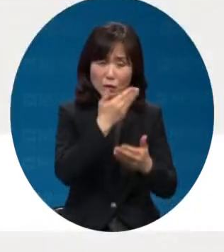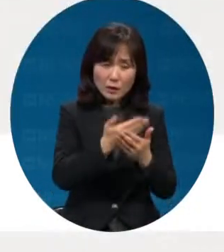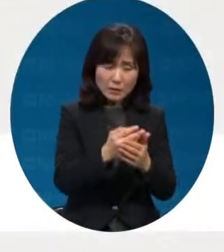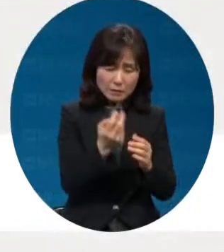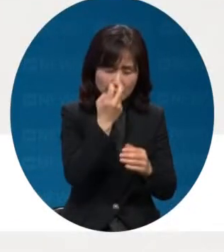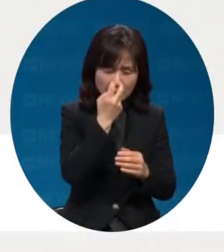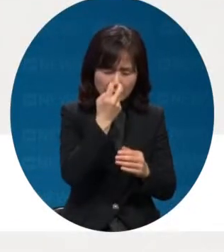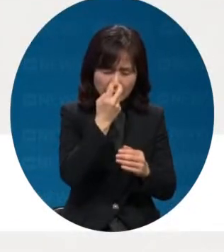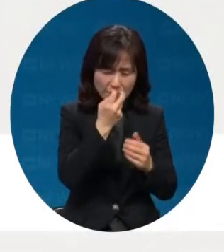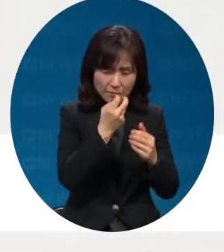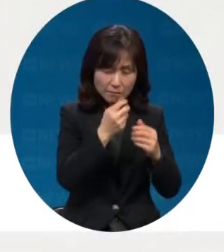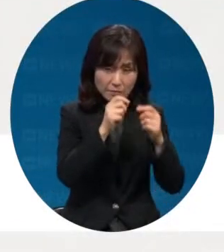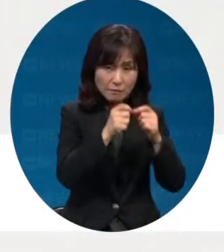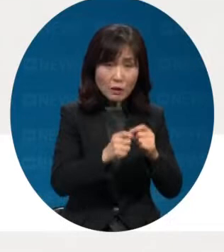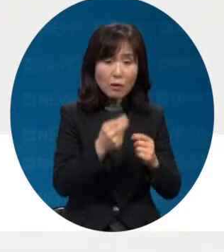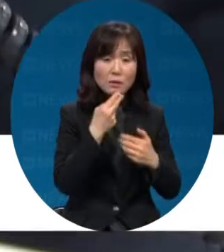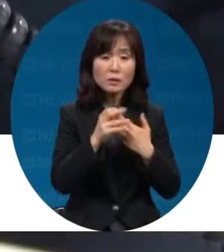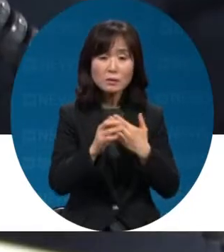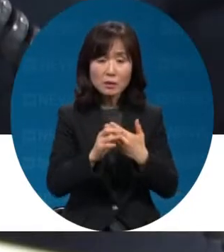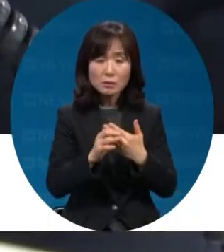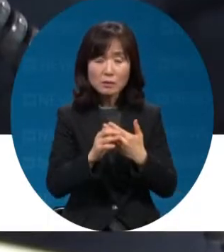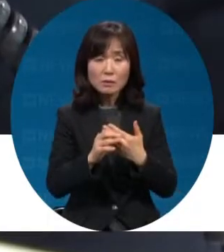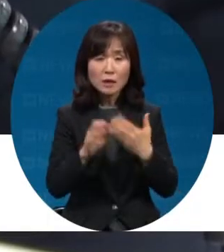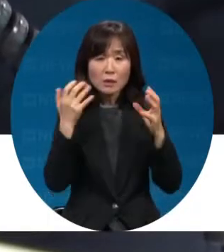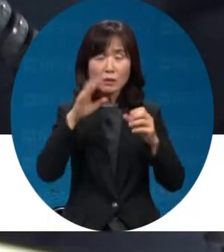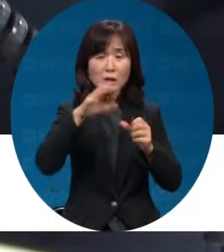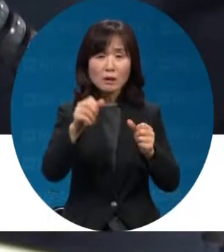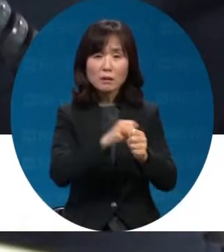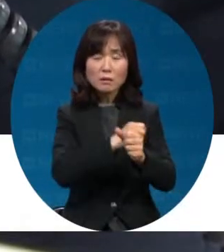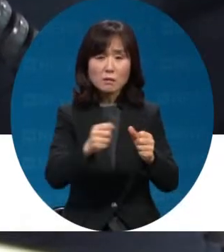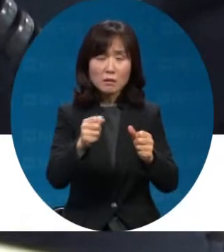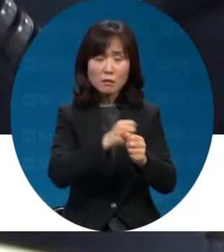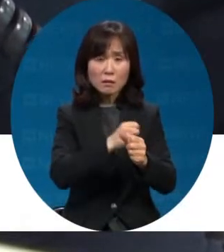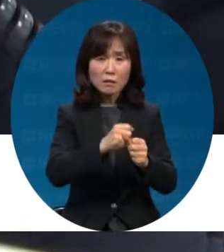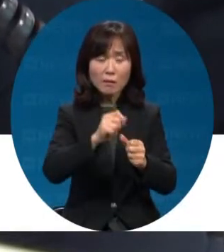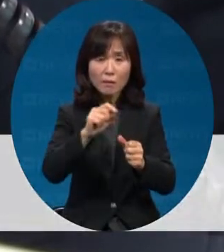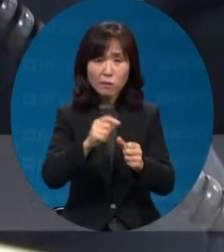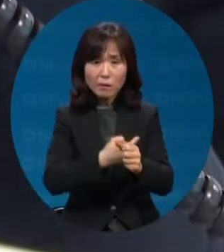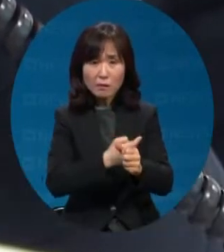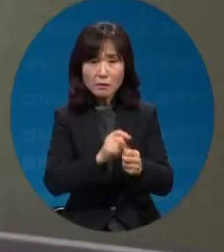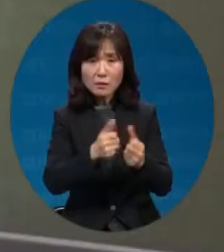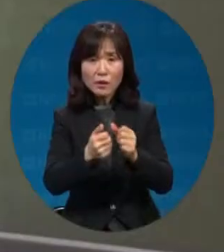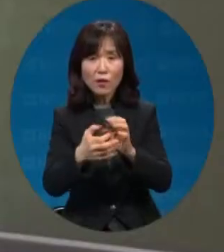않으면 어떤 사건에서든 아동학대 사망이 일어날 수 있다라는 거거든요.